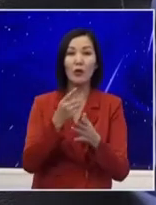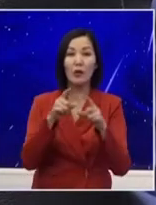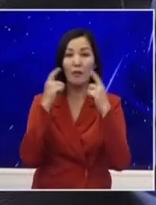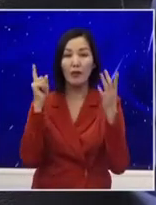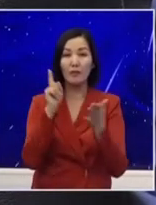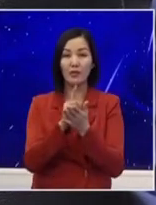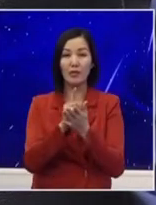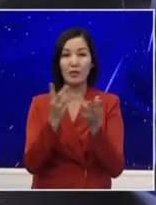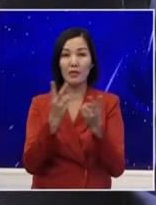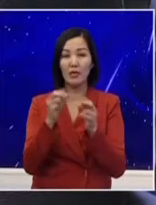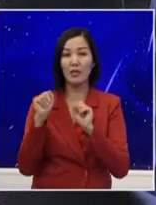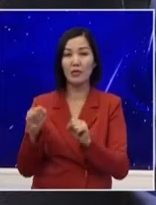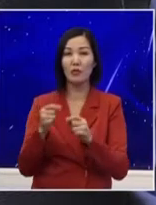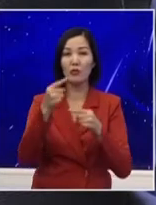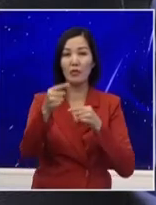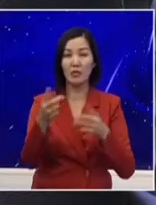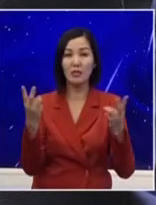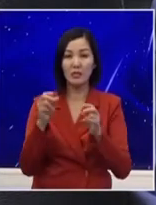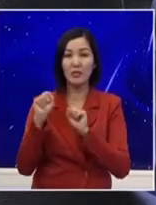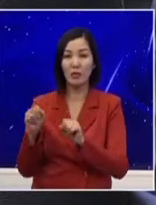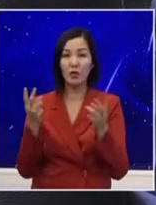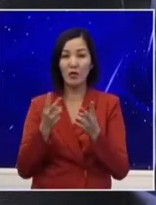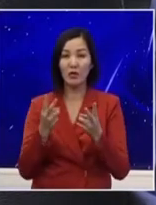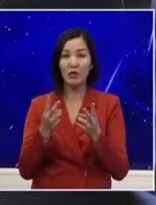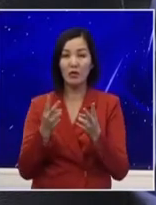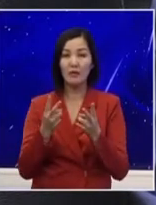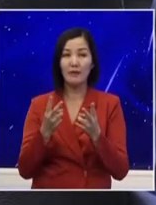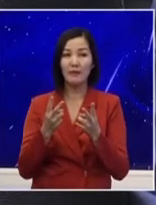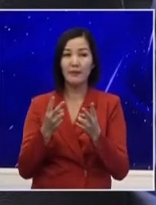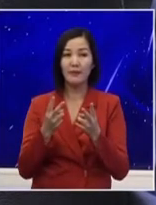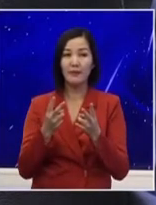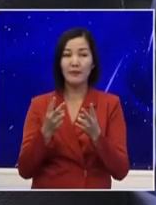керек. Дистанция сақталу керек. Жаңағыдай